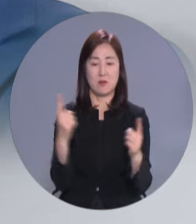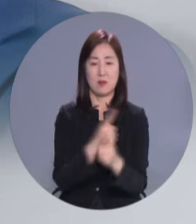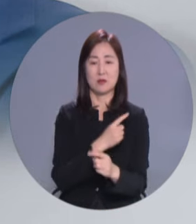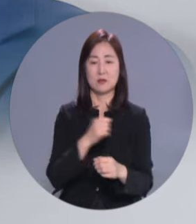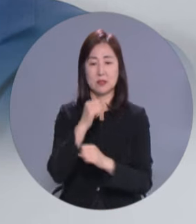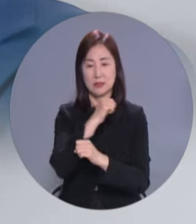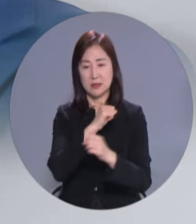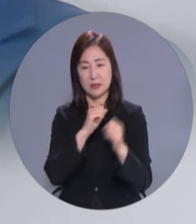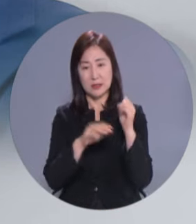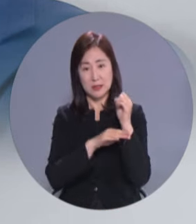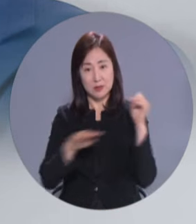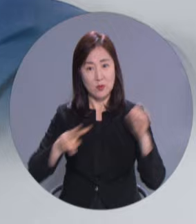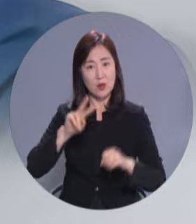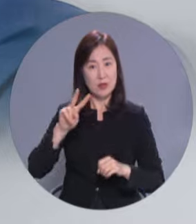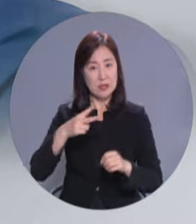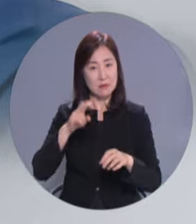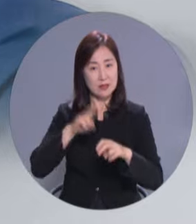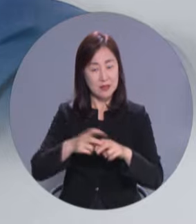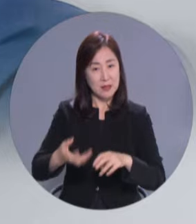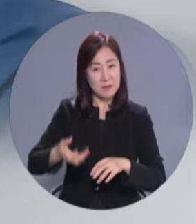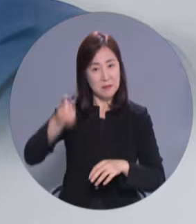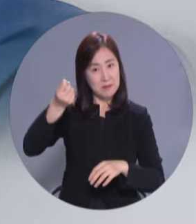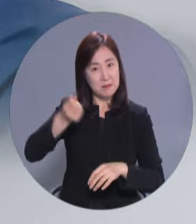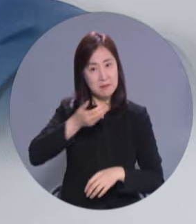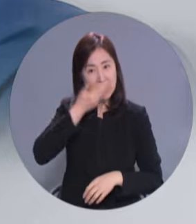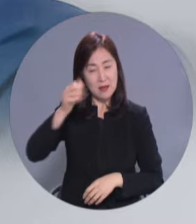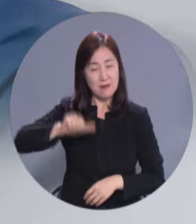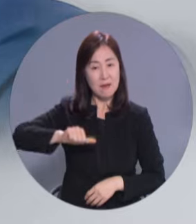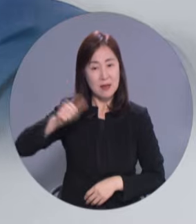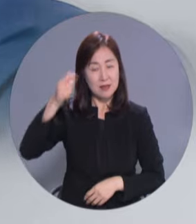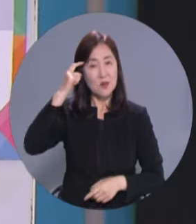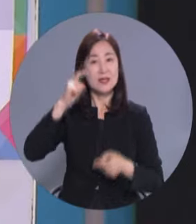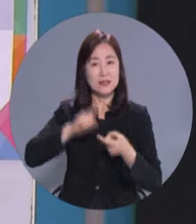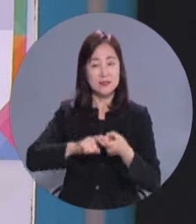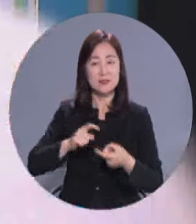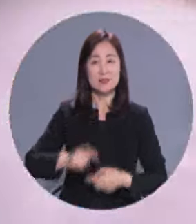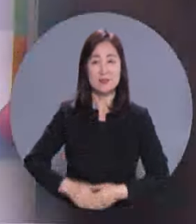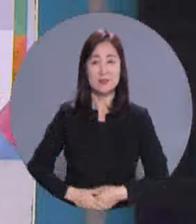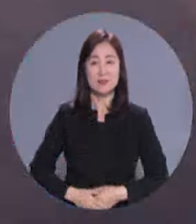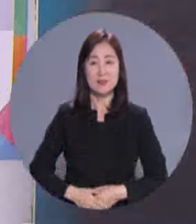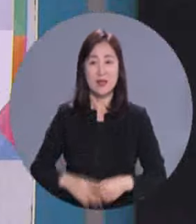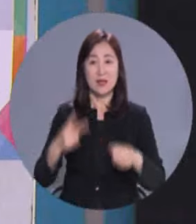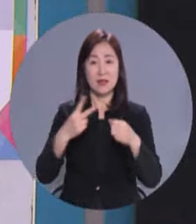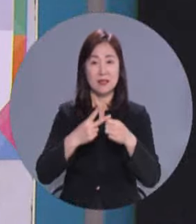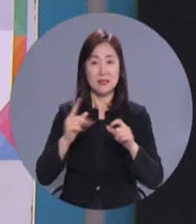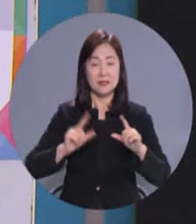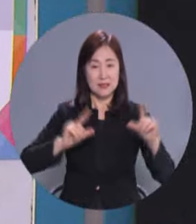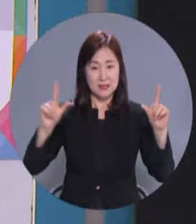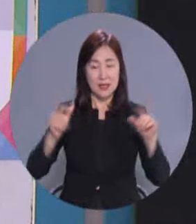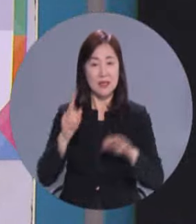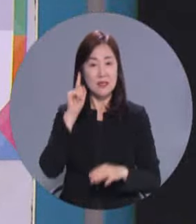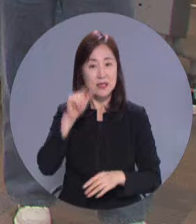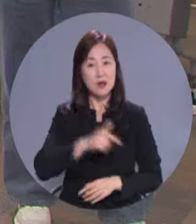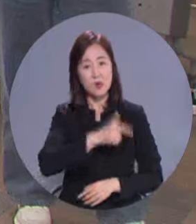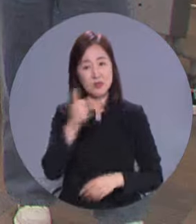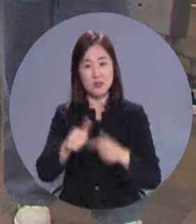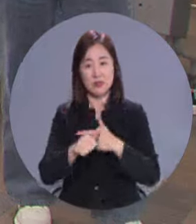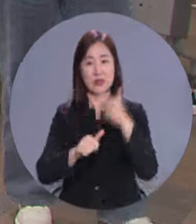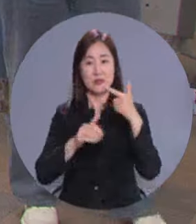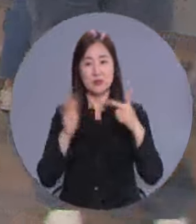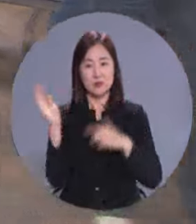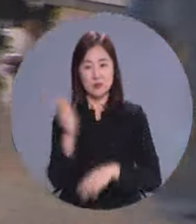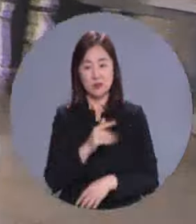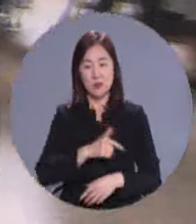가까운 그런 의석수를 확보할지가 관전 포인트가 아닌가 2일차 사전 투표는 내일 오전